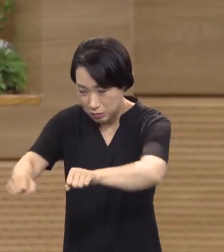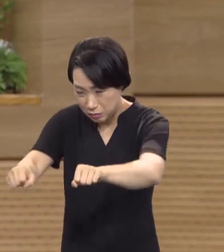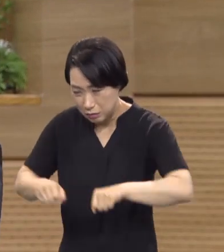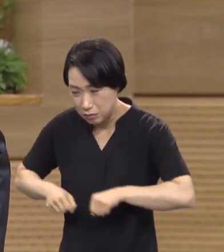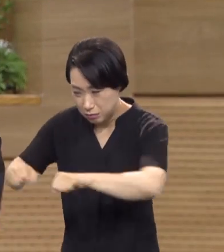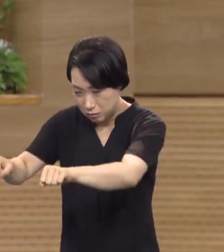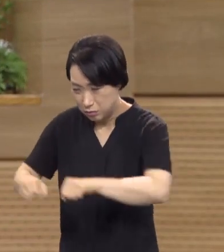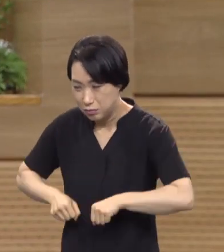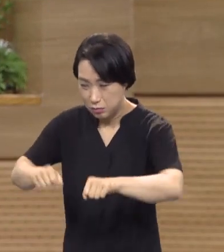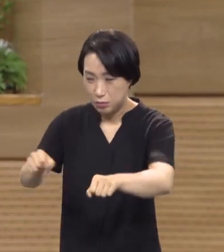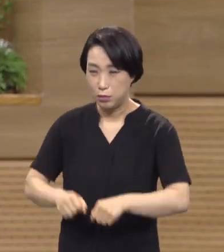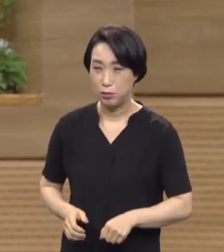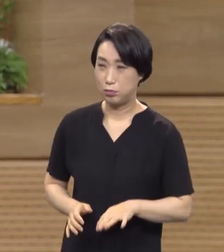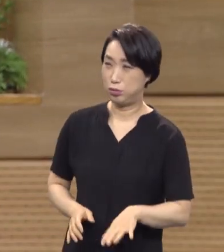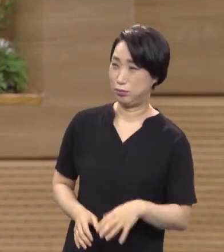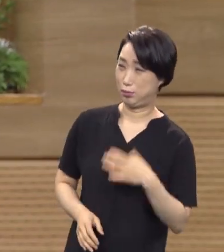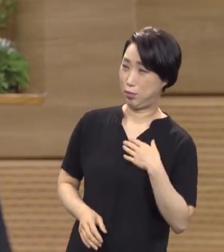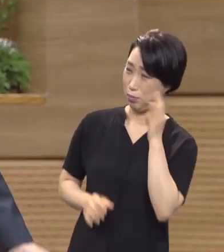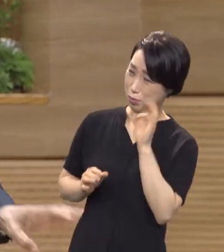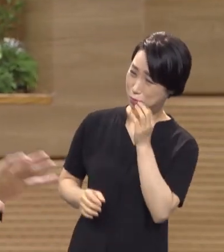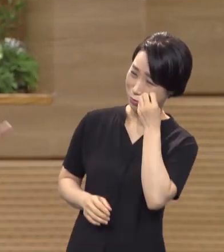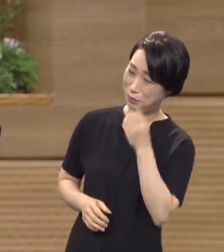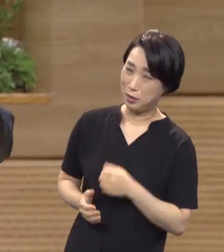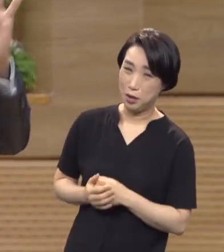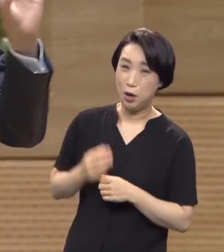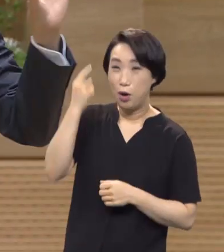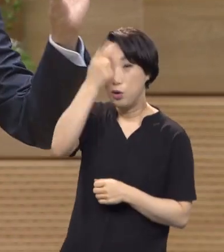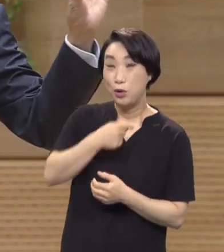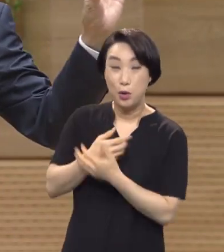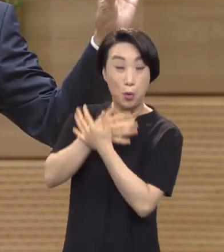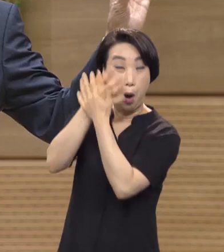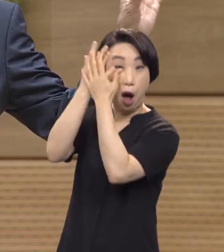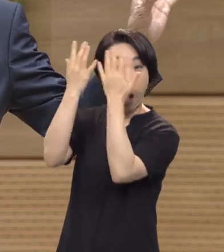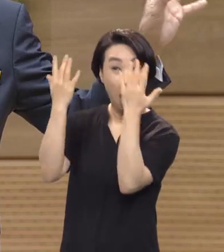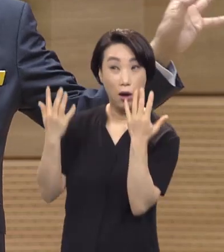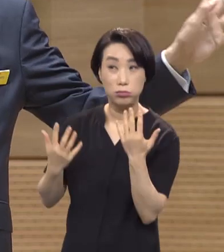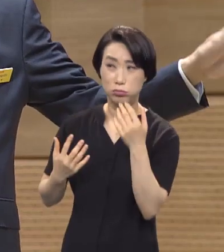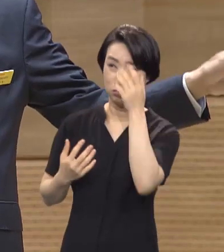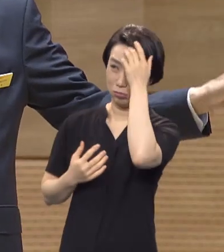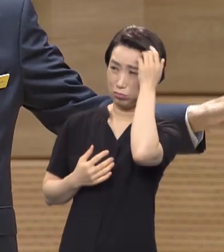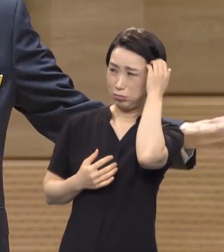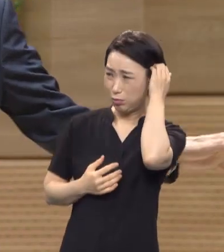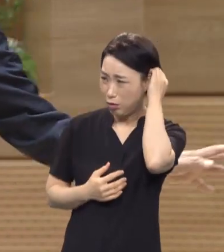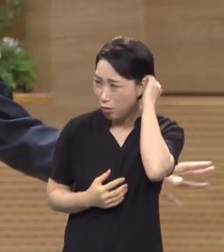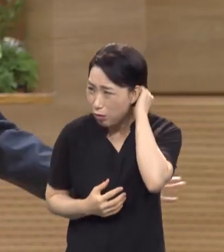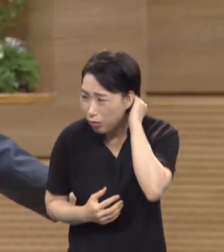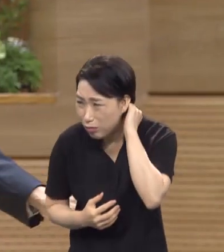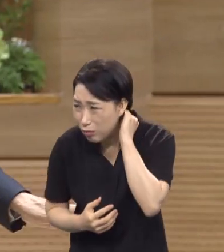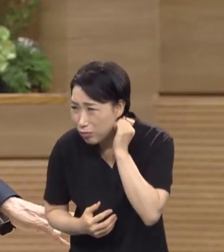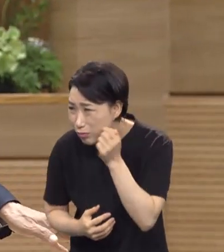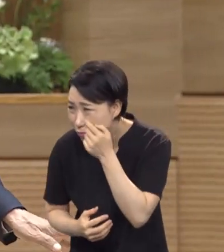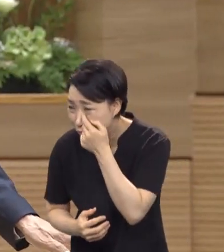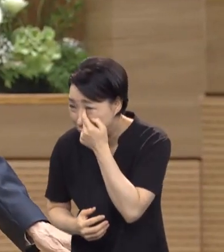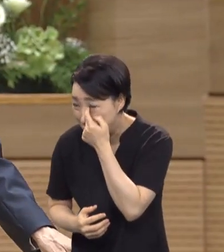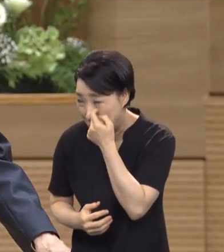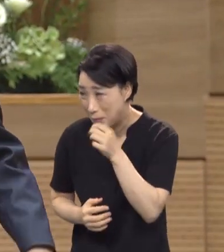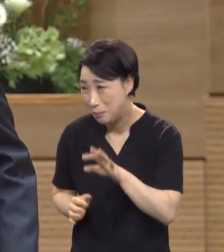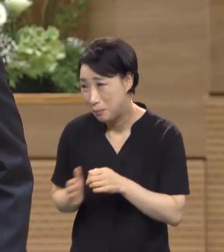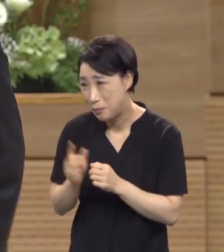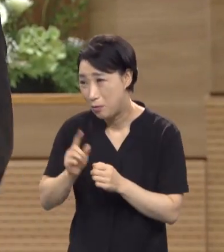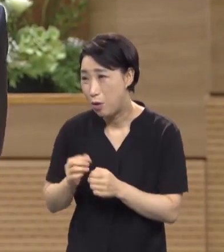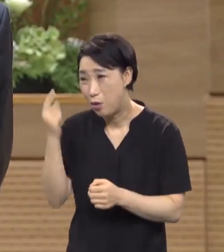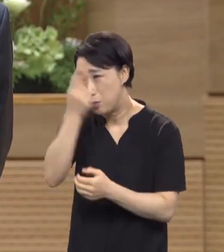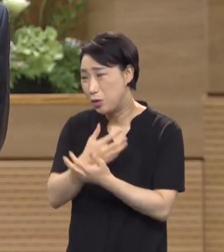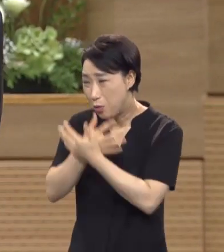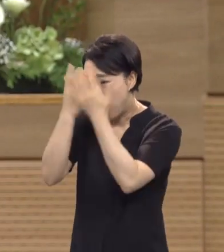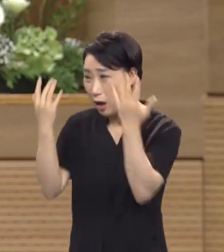아니 참 신기해 진짜 얼굴은 확 눈이 밝아가면서요